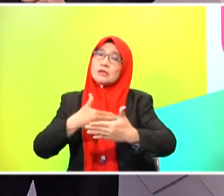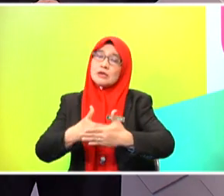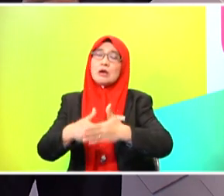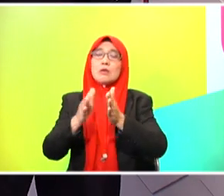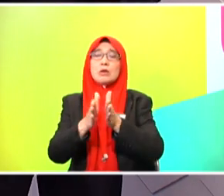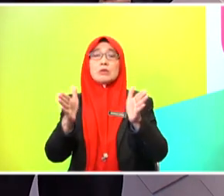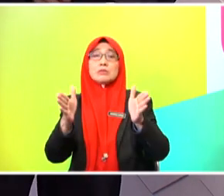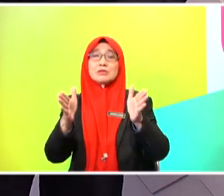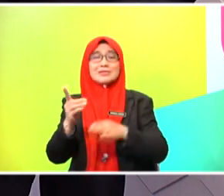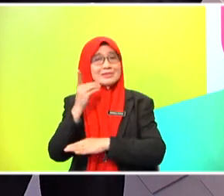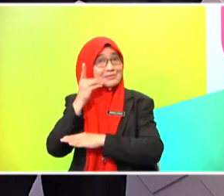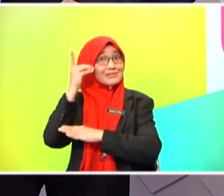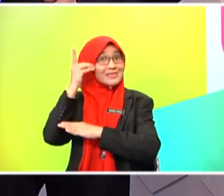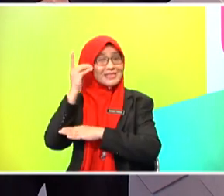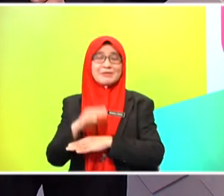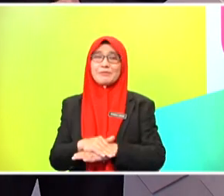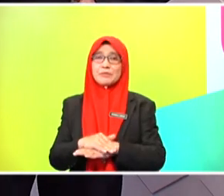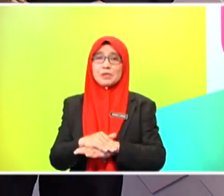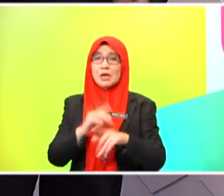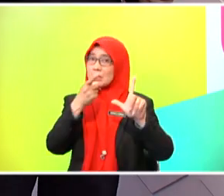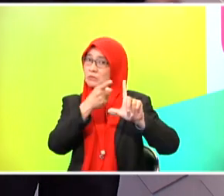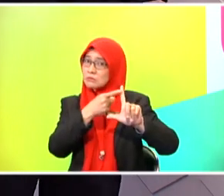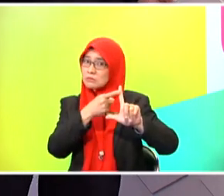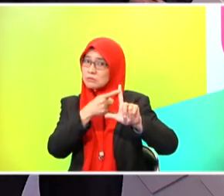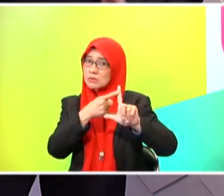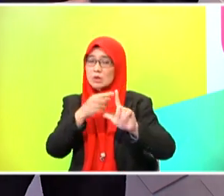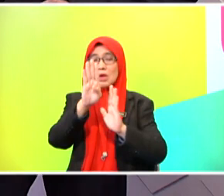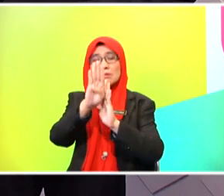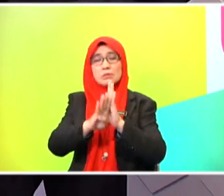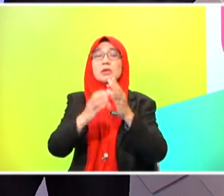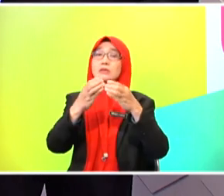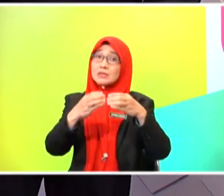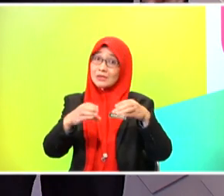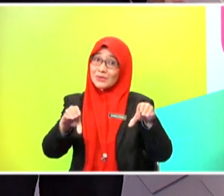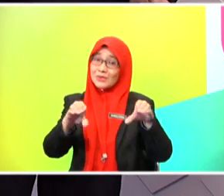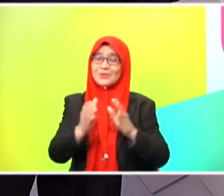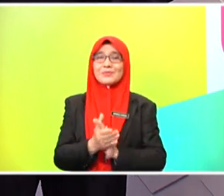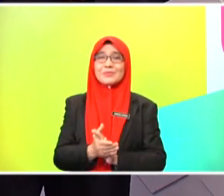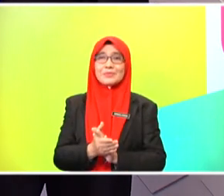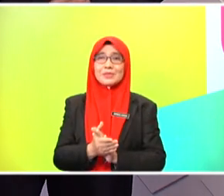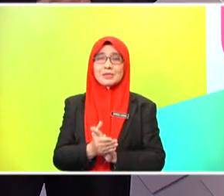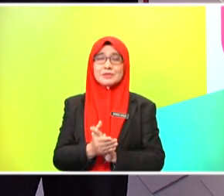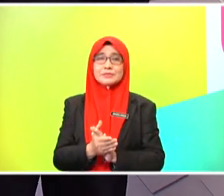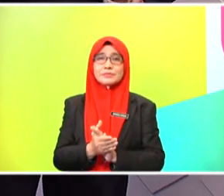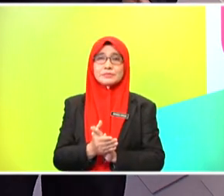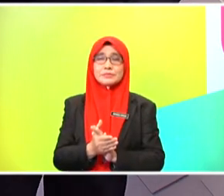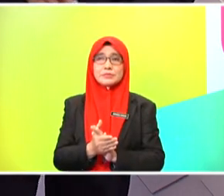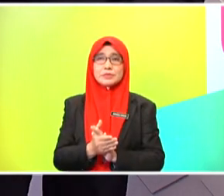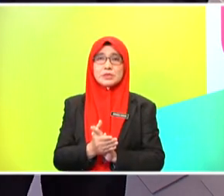besar. Cara kedua ialah bertelur. Selain